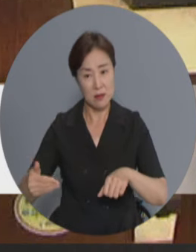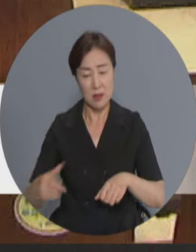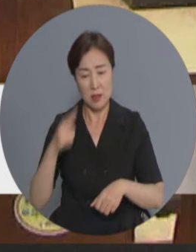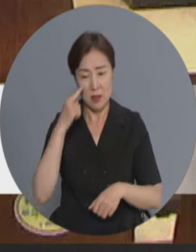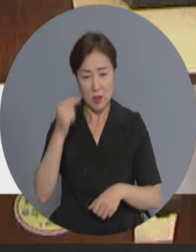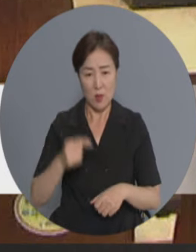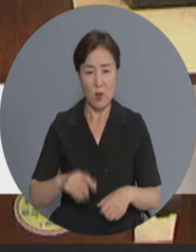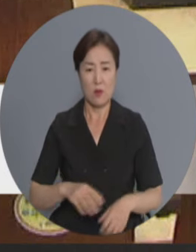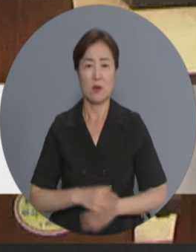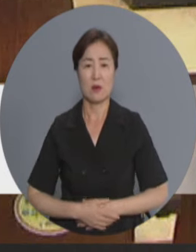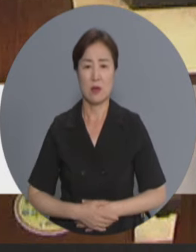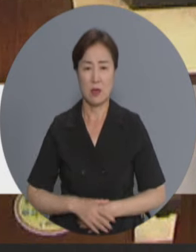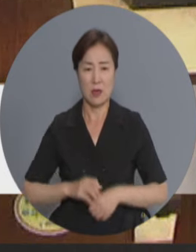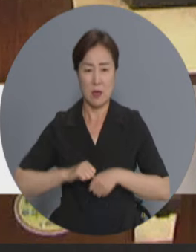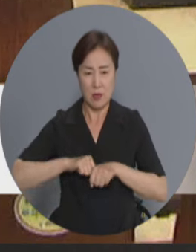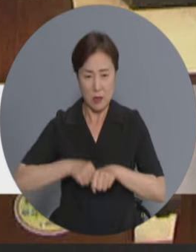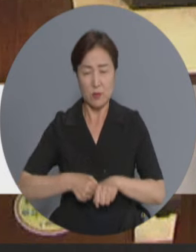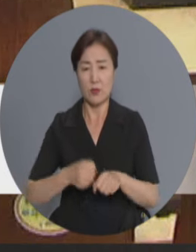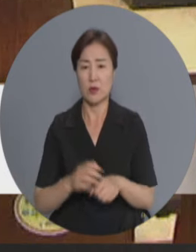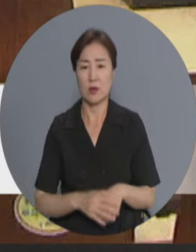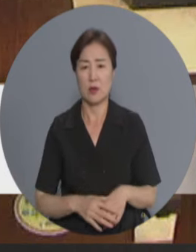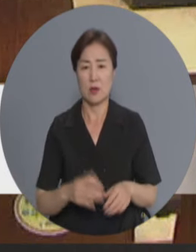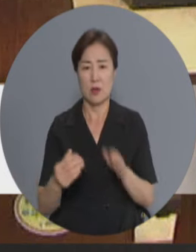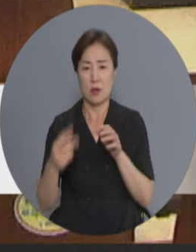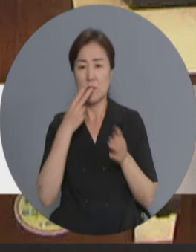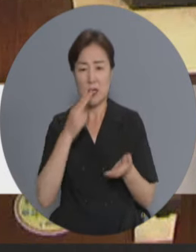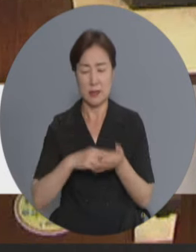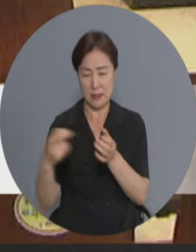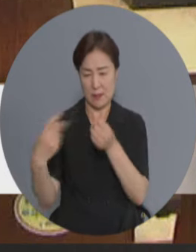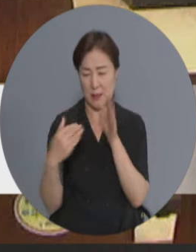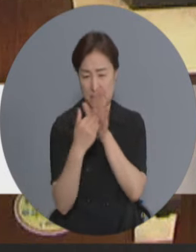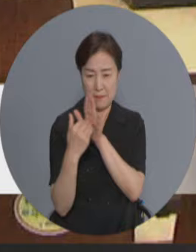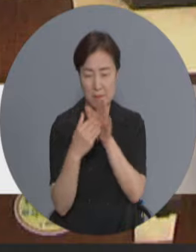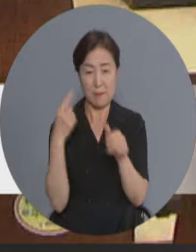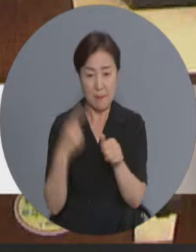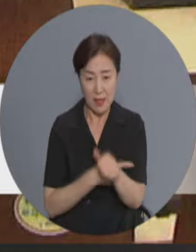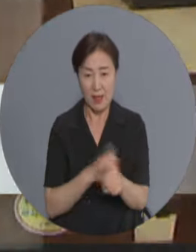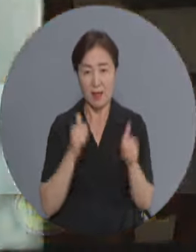않으면서 재판을 늦췄기 때문입니다. 천홍희 기자입니다.